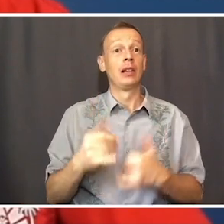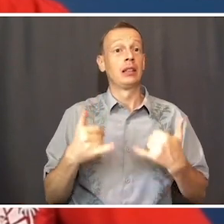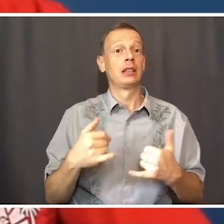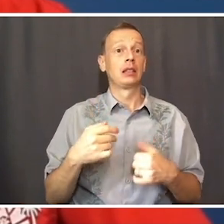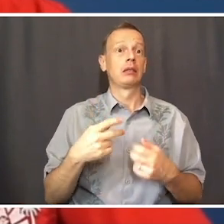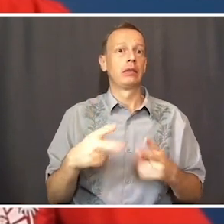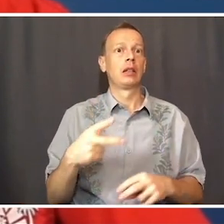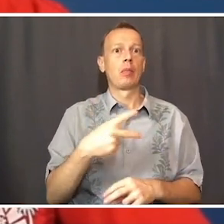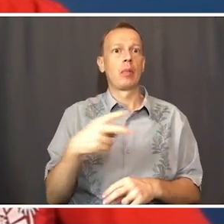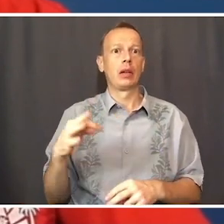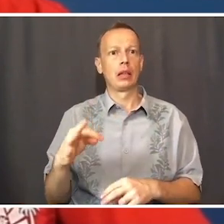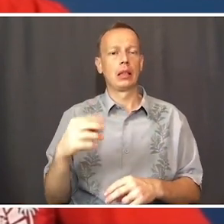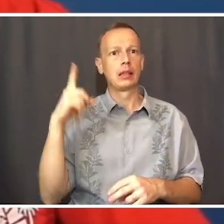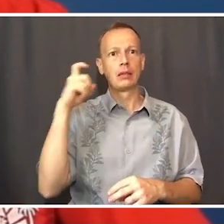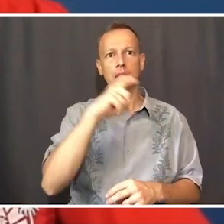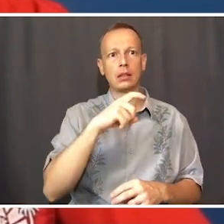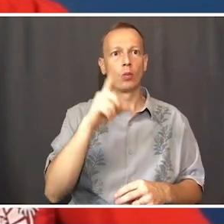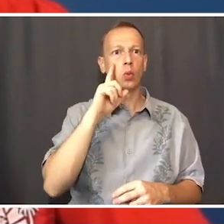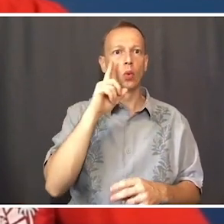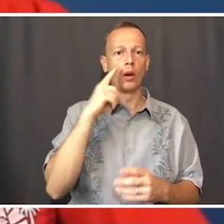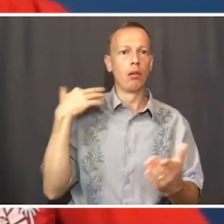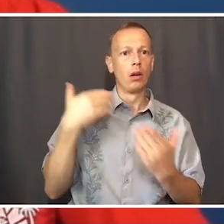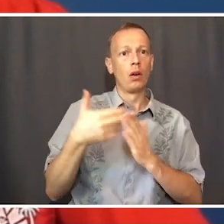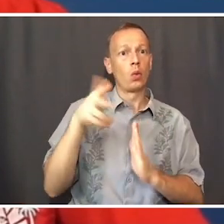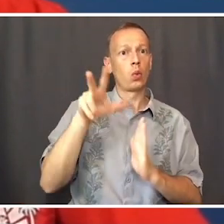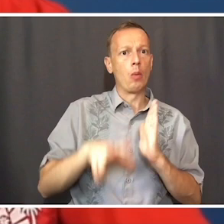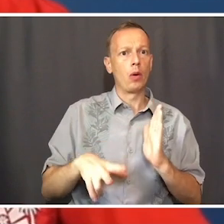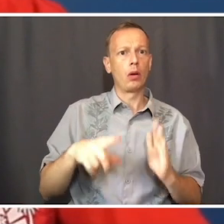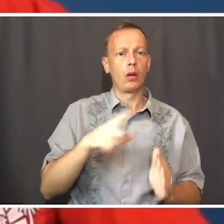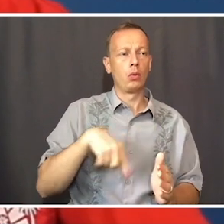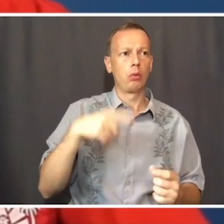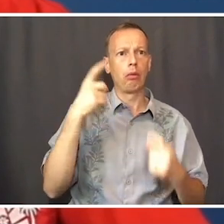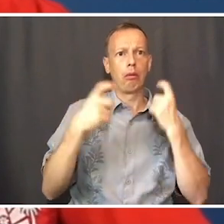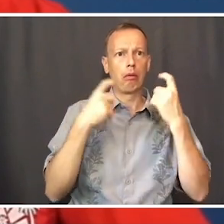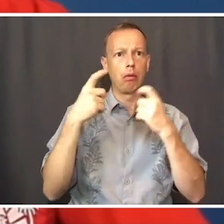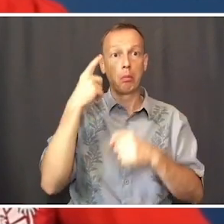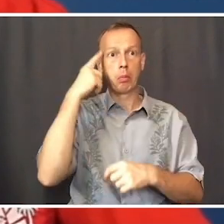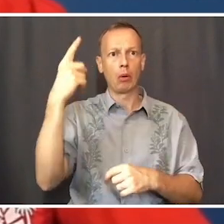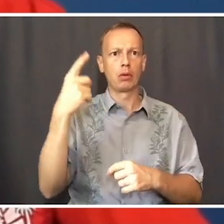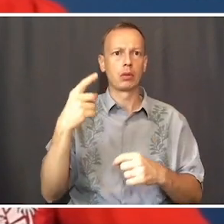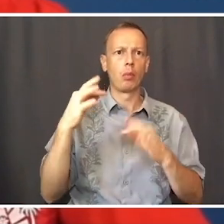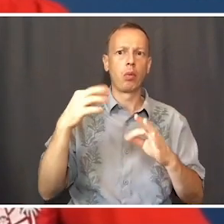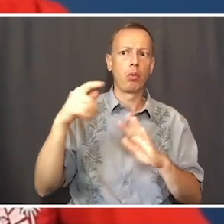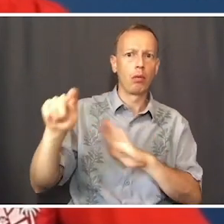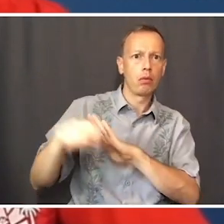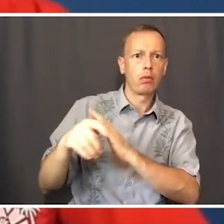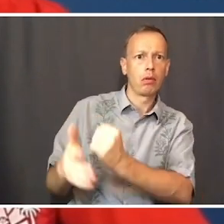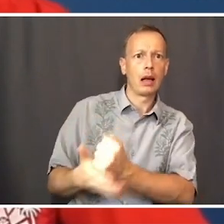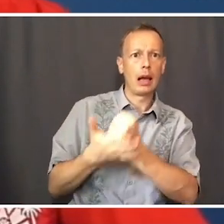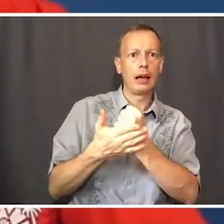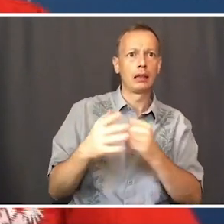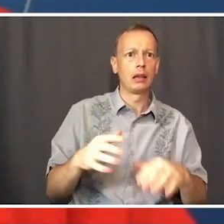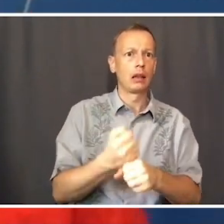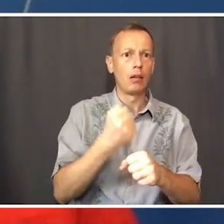Nous sortons d'une période de 3 mois où il était question d'aide, de dispositifs d'aide à l'emploi. Vous parlez